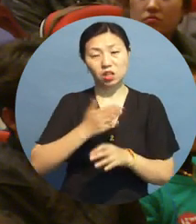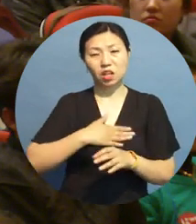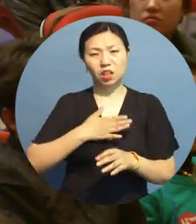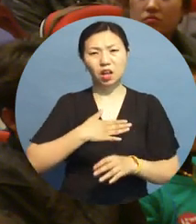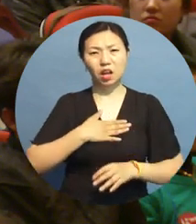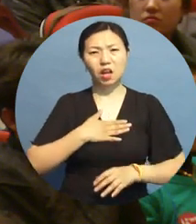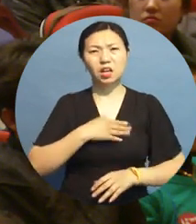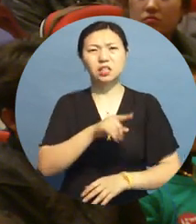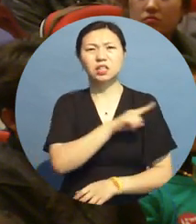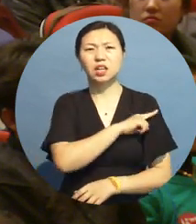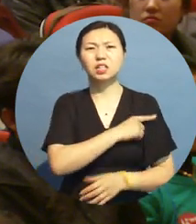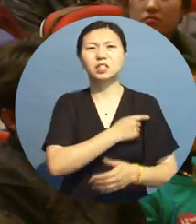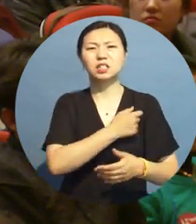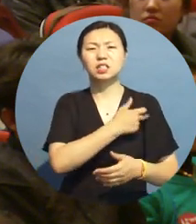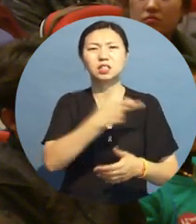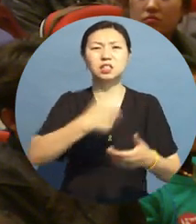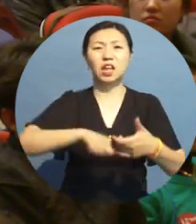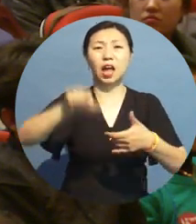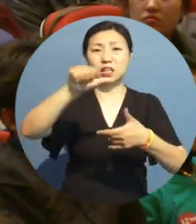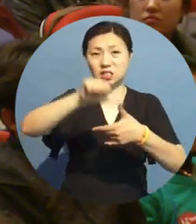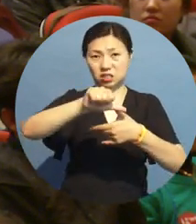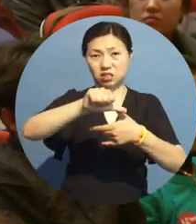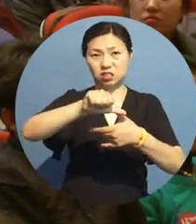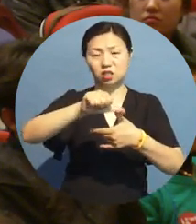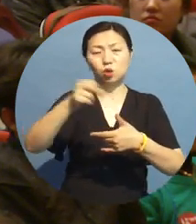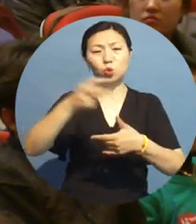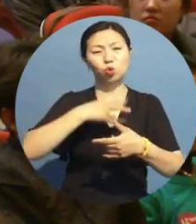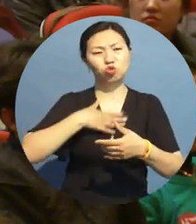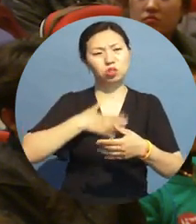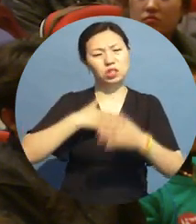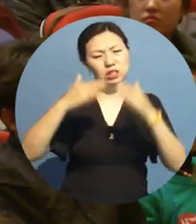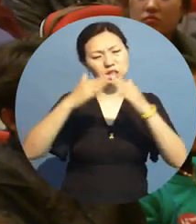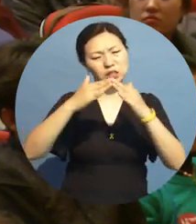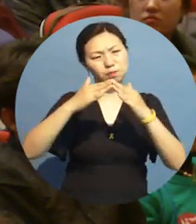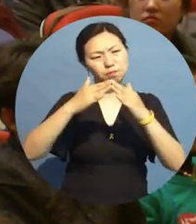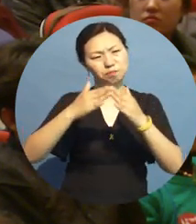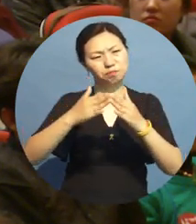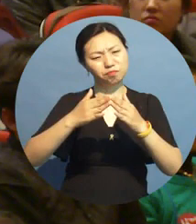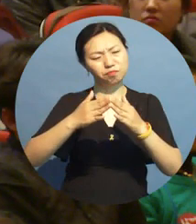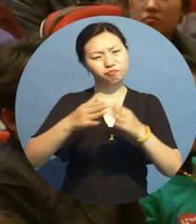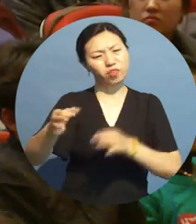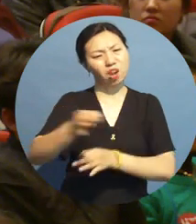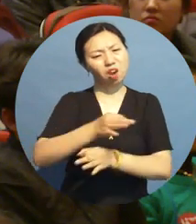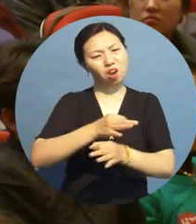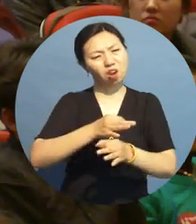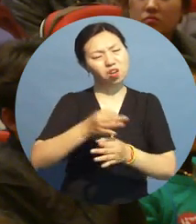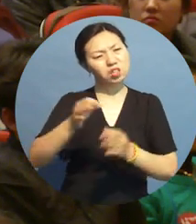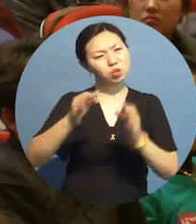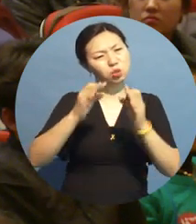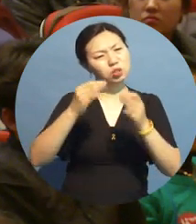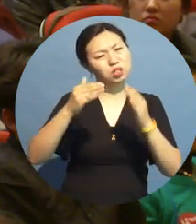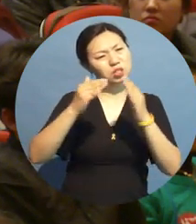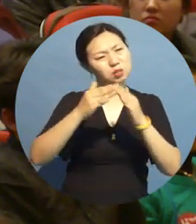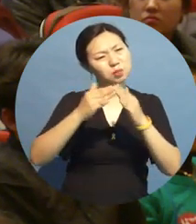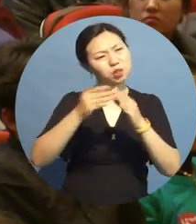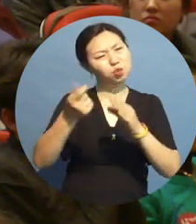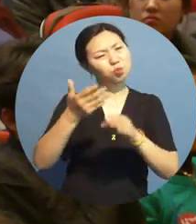제가 이제 장남이기도 하고, 그다음에 집안 경제가 뭐한 중간이나 중하